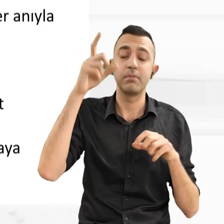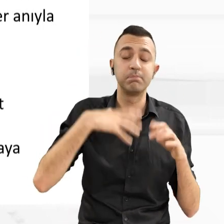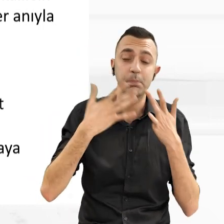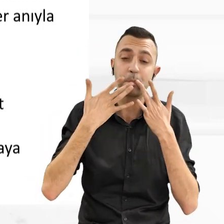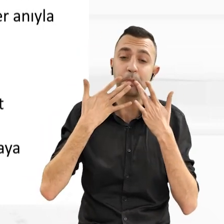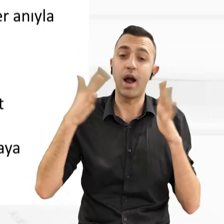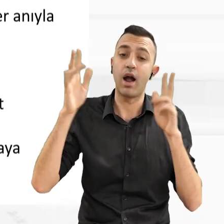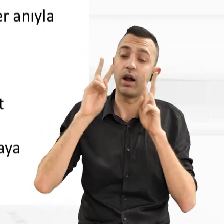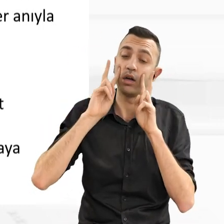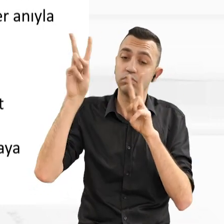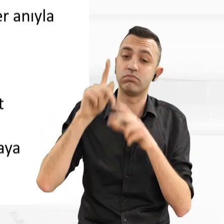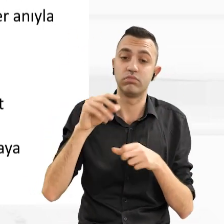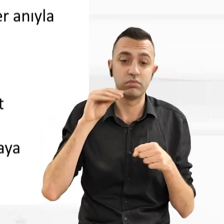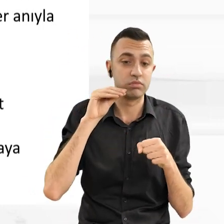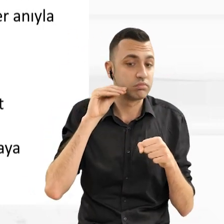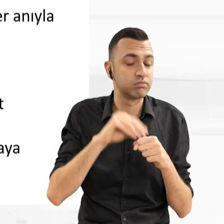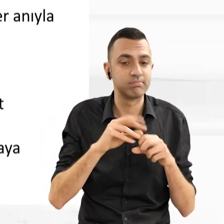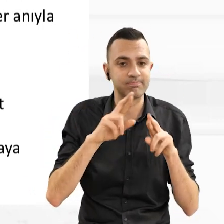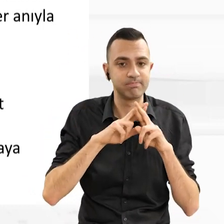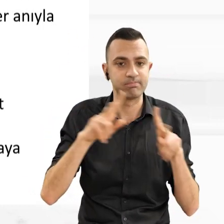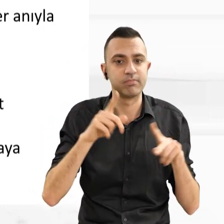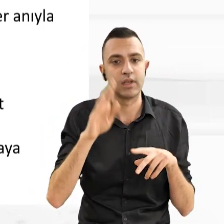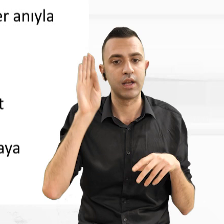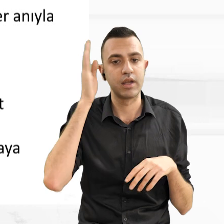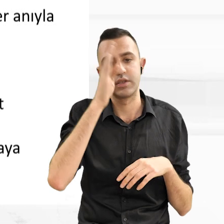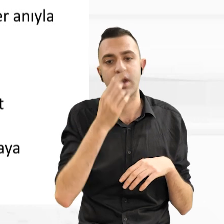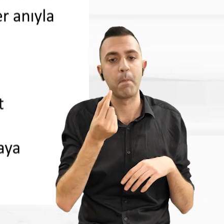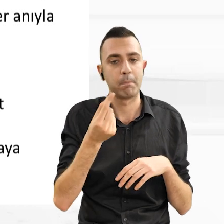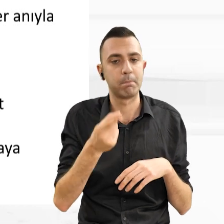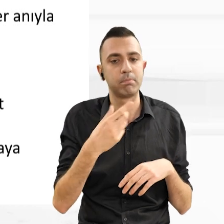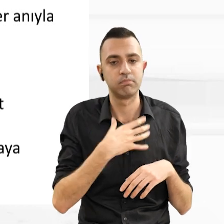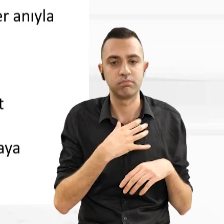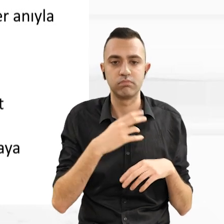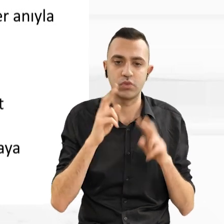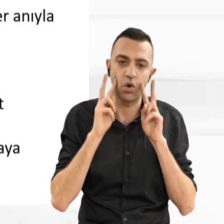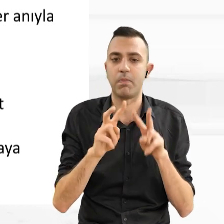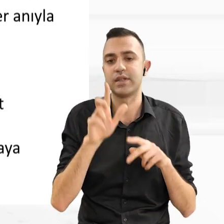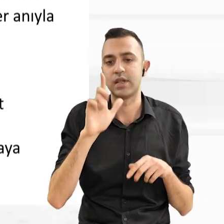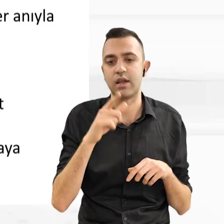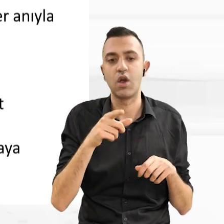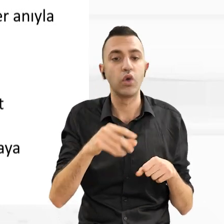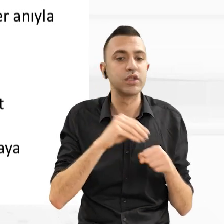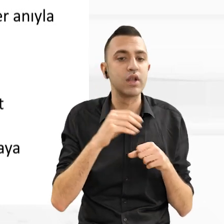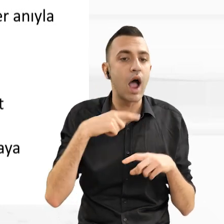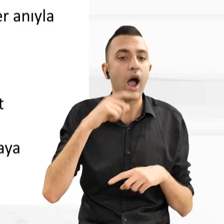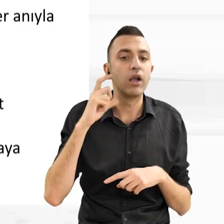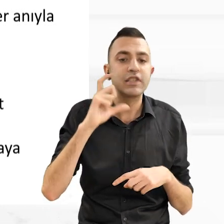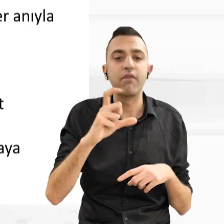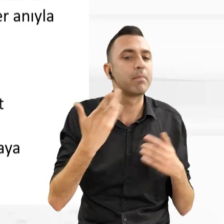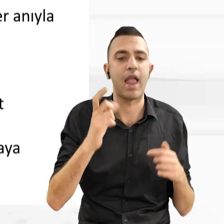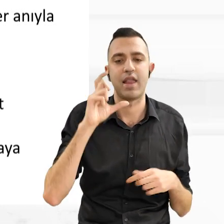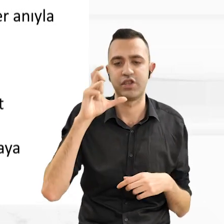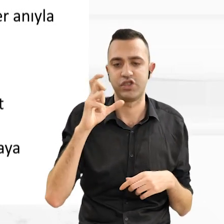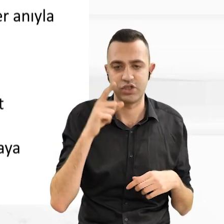söylemeden kırık bir cam parçası üzerindeki ışıltısını göstermelisin işte aradığınız cevap tam olarak C seçeneği arkadaşlar